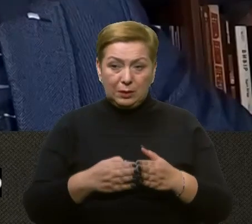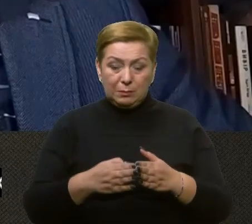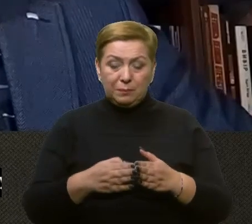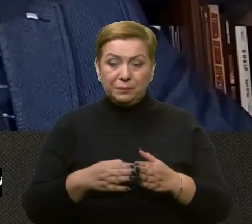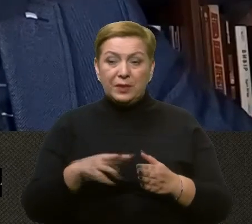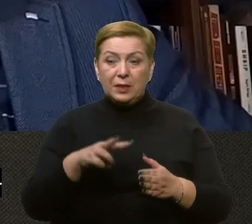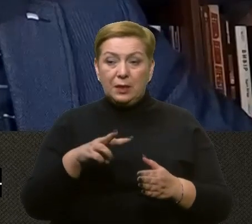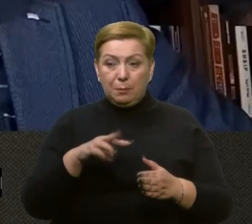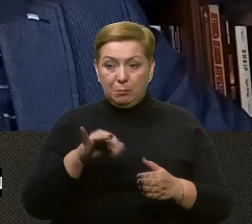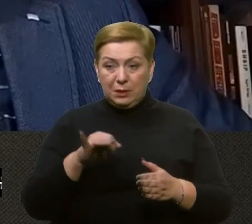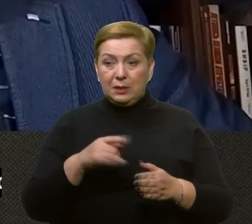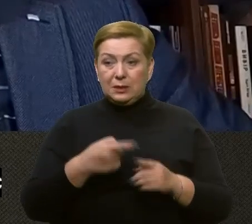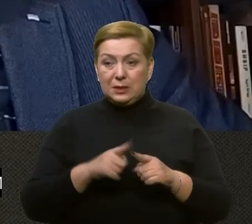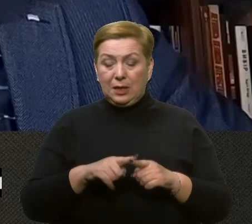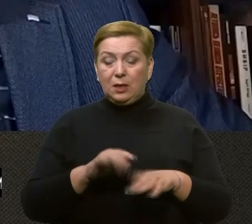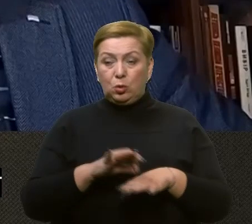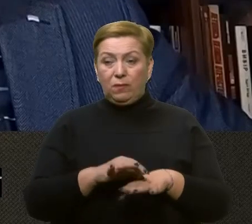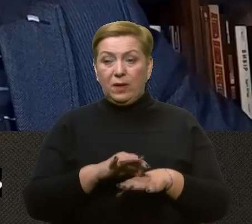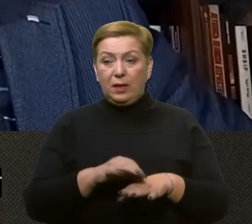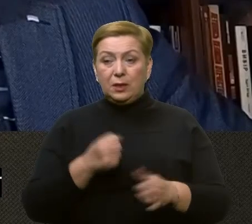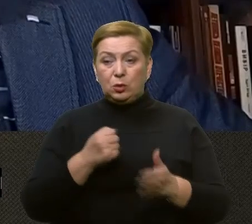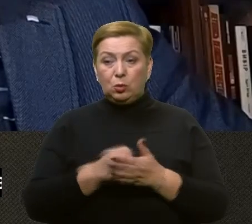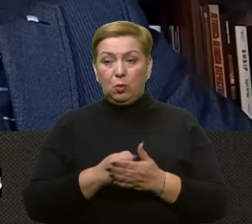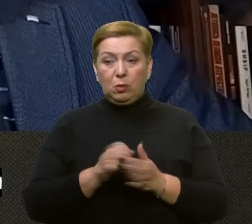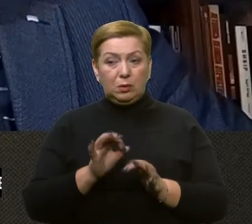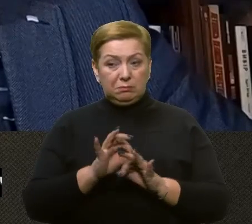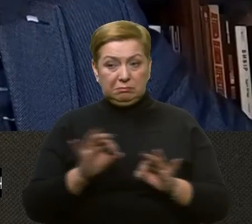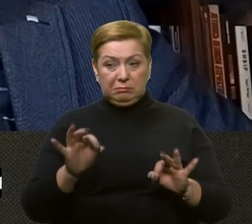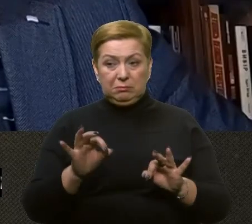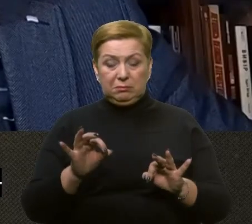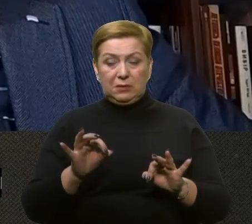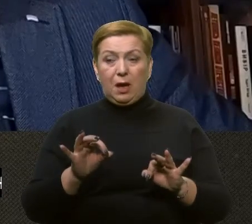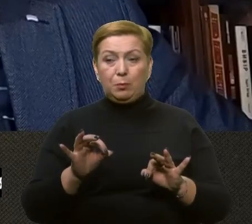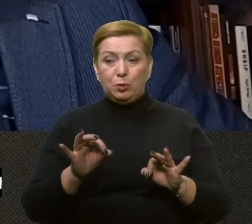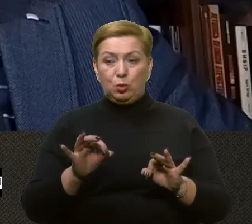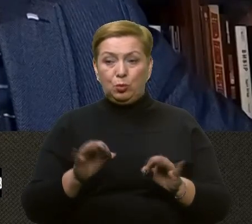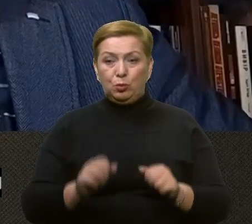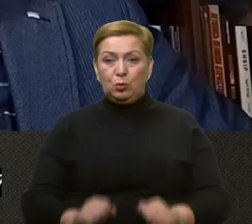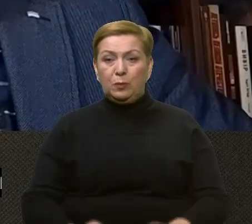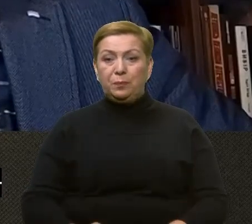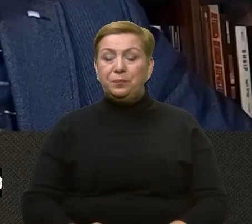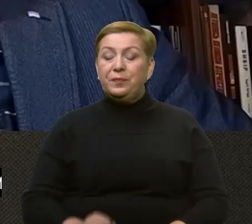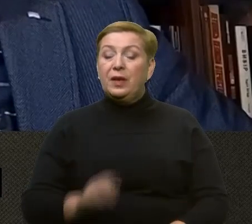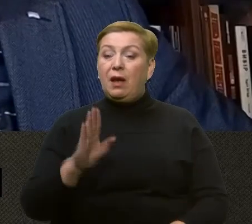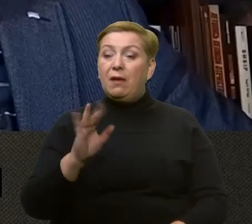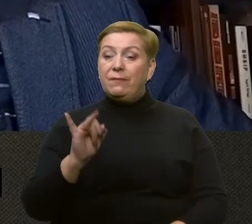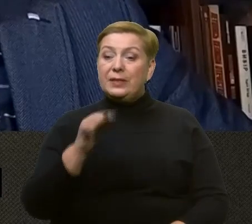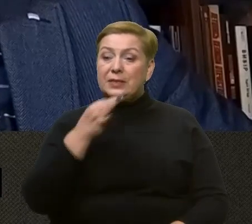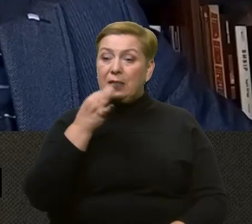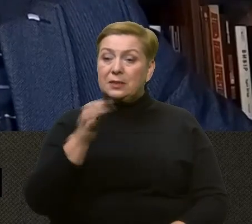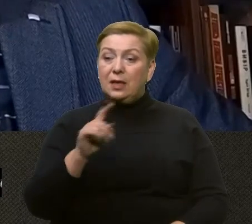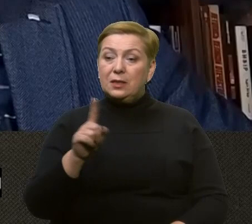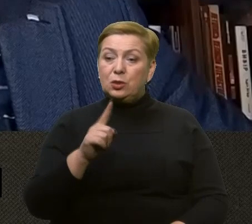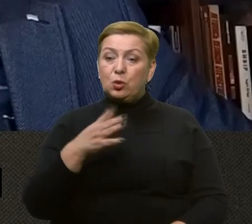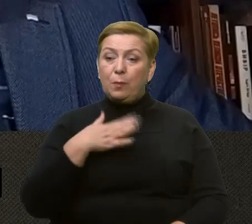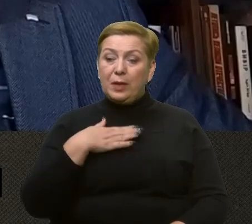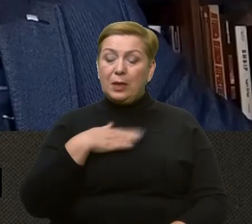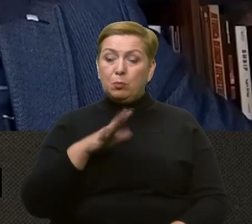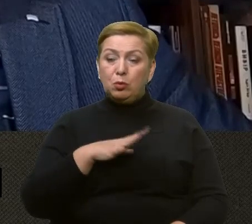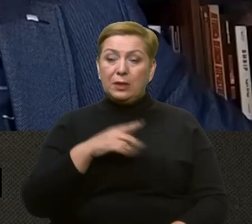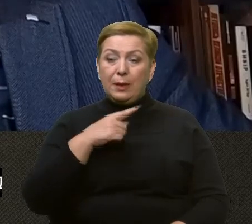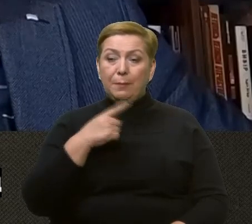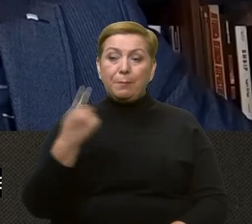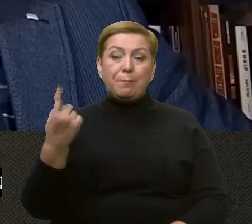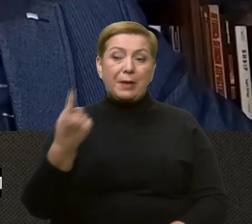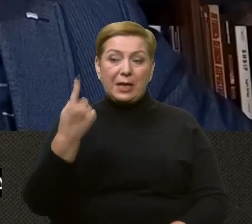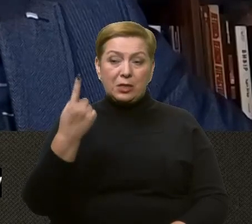такого вже абсолюту. Пане Валерію, от так, ви сказали про те, що ми були першими, а от тут Росія напередодні минулого